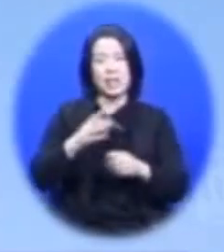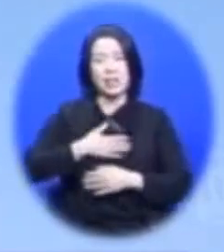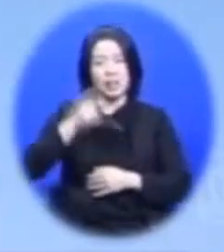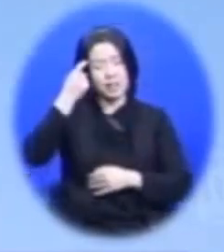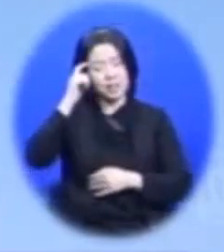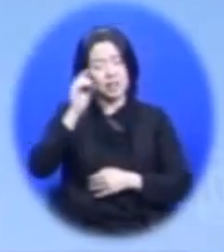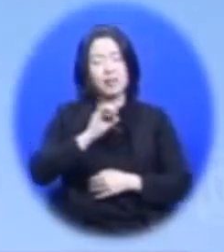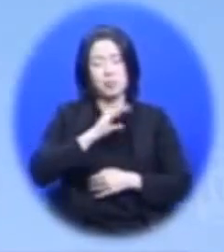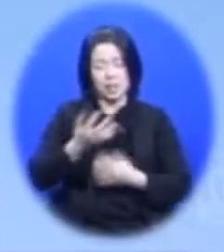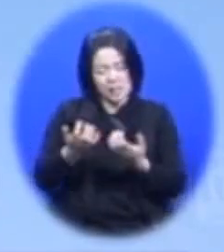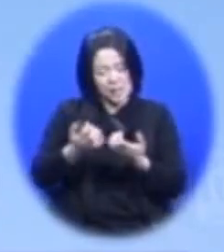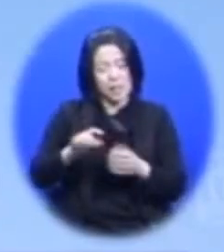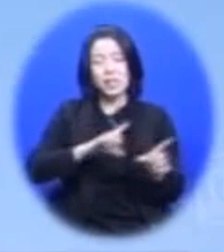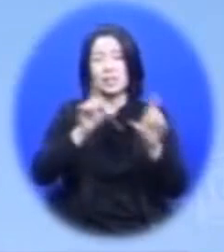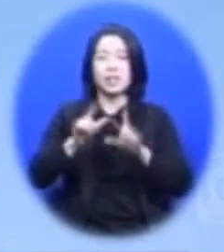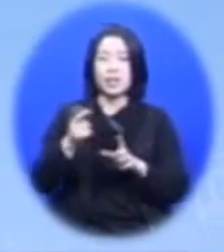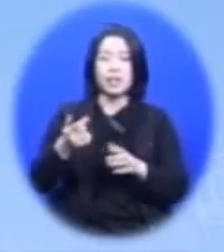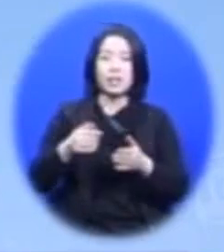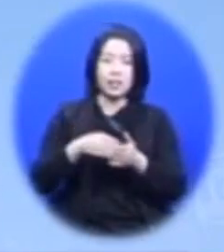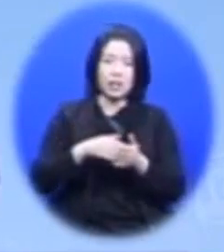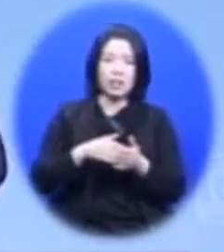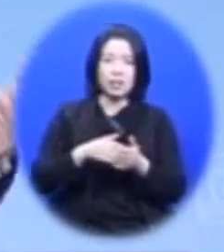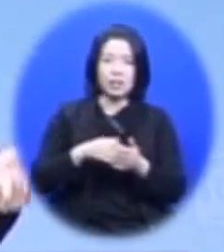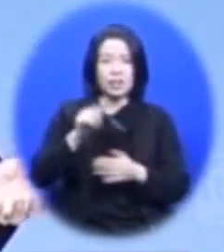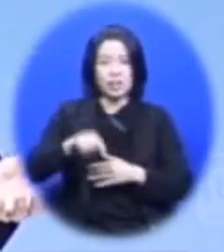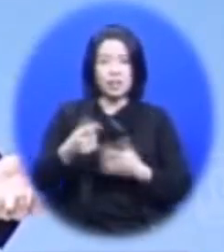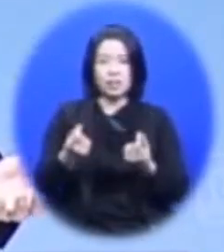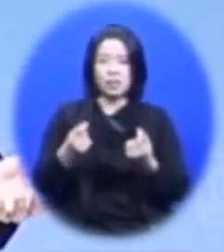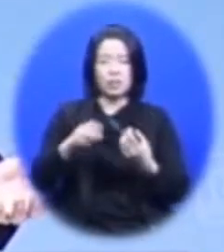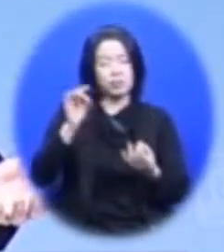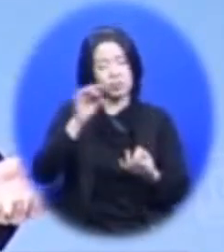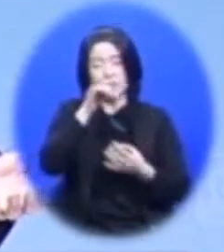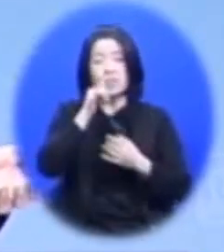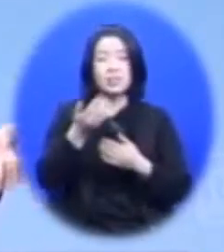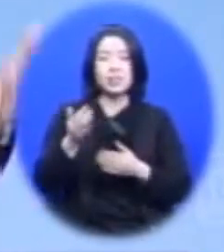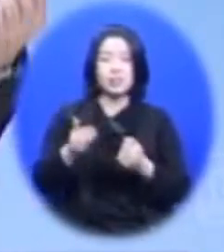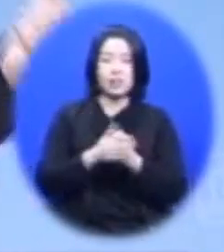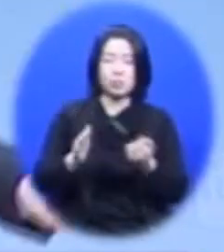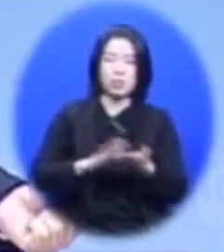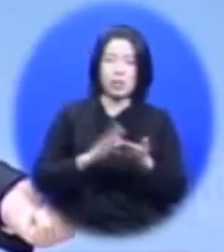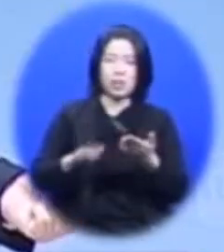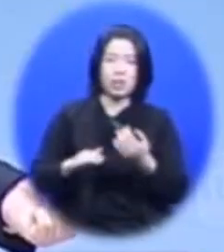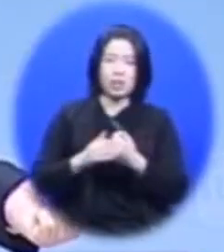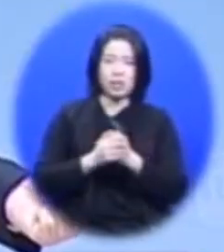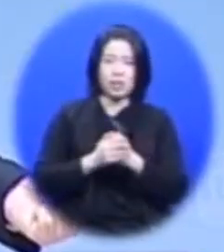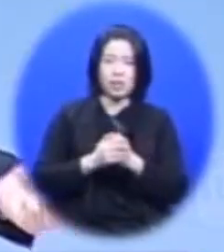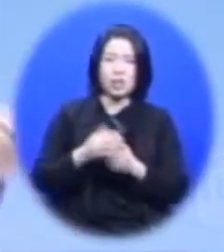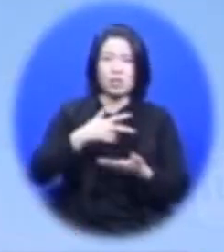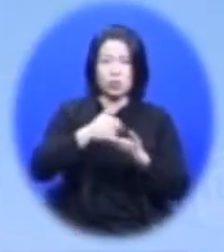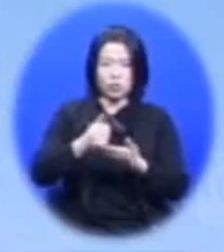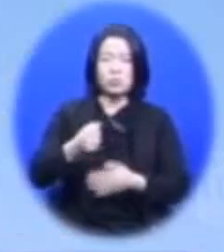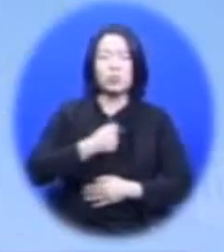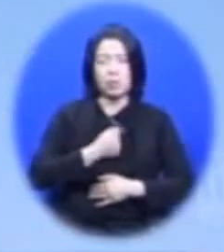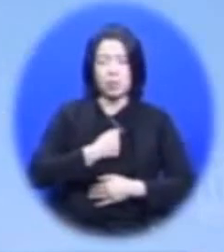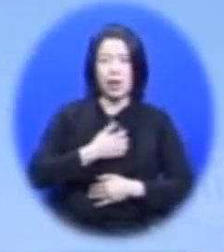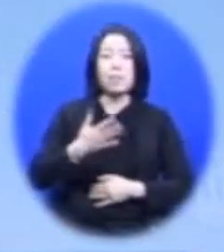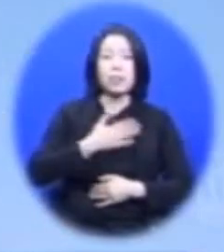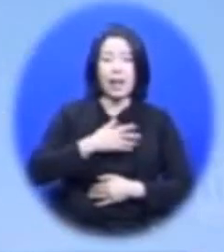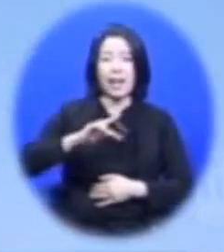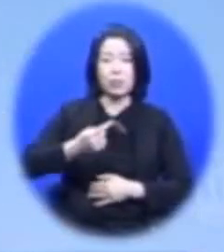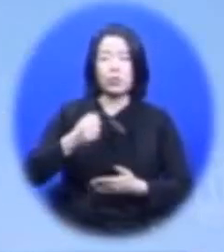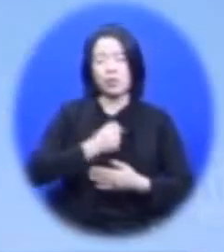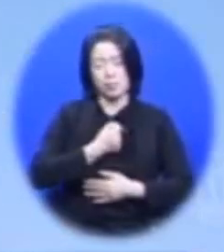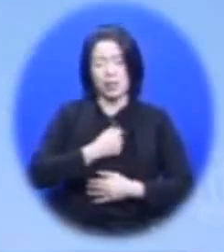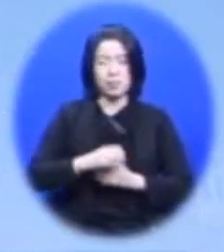하고 인색하게 살았네. 이러고 있으니 우리 주님도 답답하시고 우리도 답답한